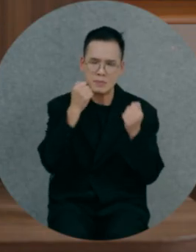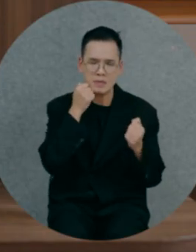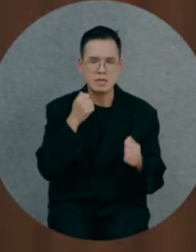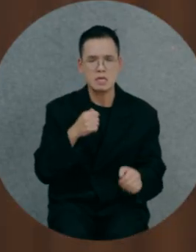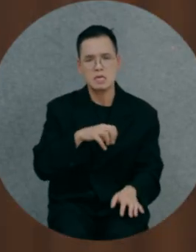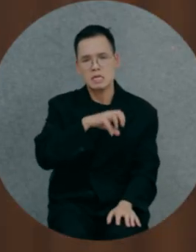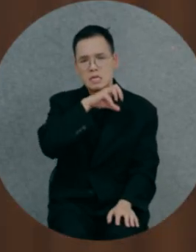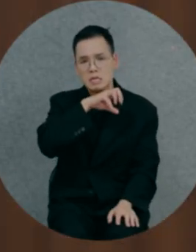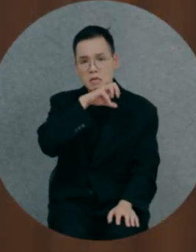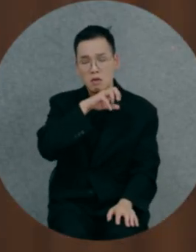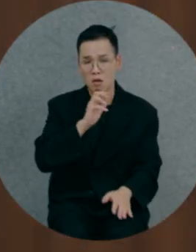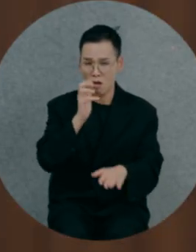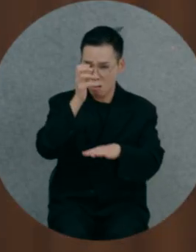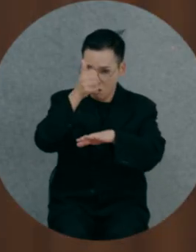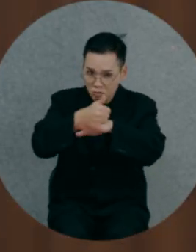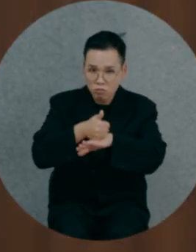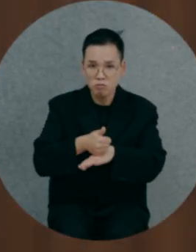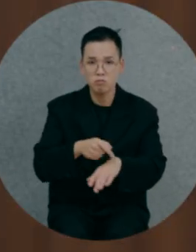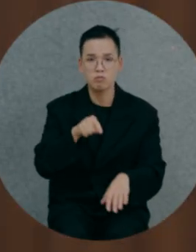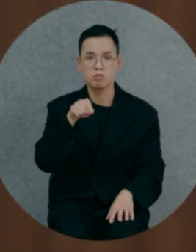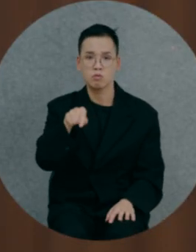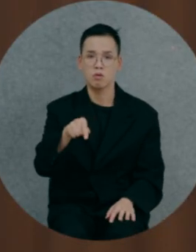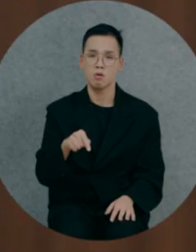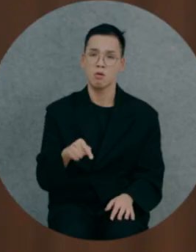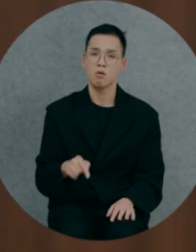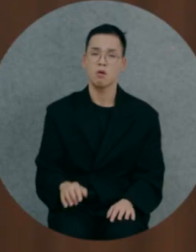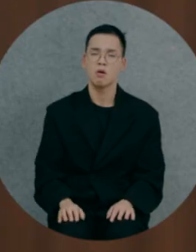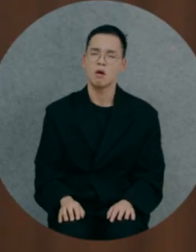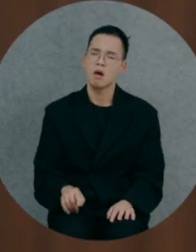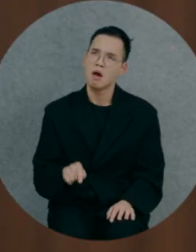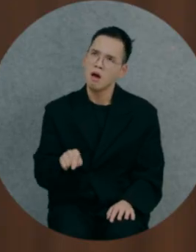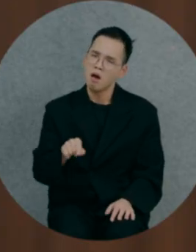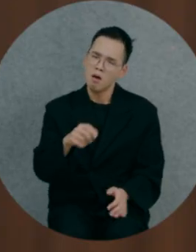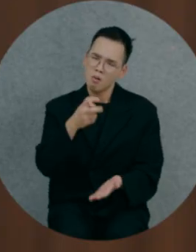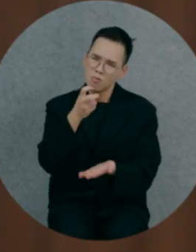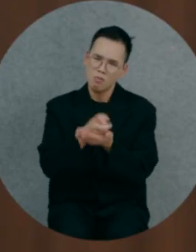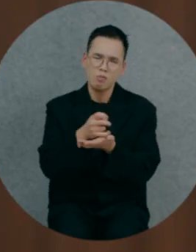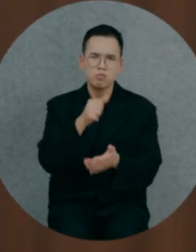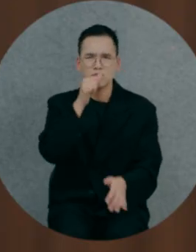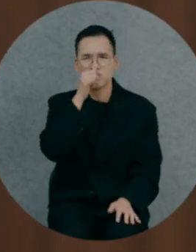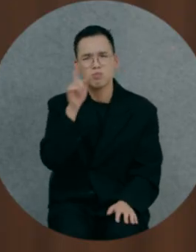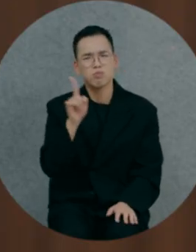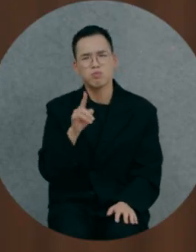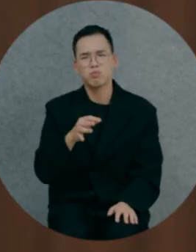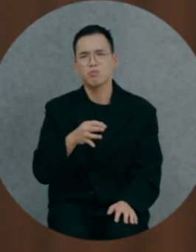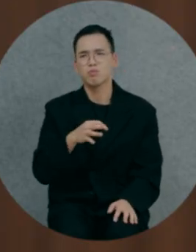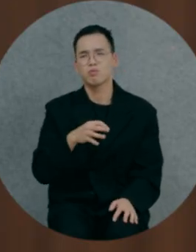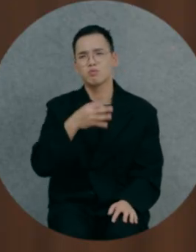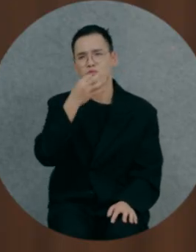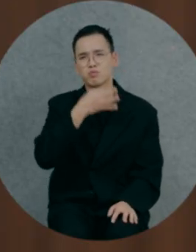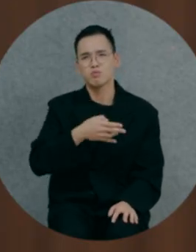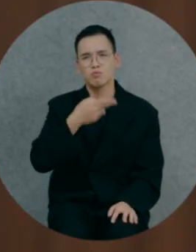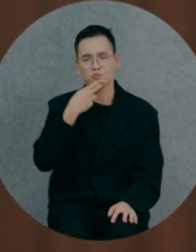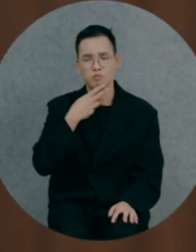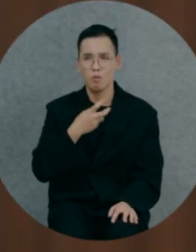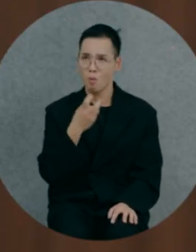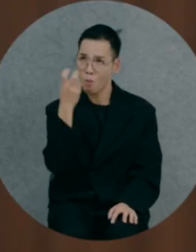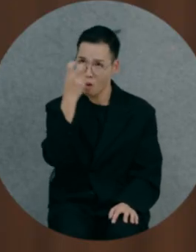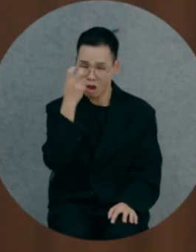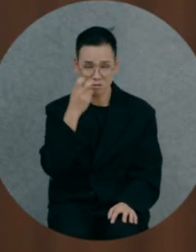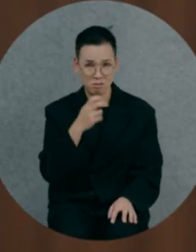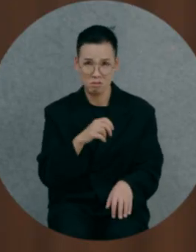호소하였습니다. 결국 인권위는 이러한 피해를 초래한 제도의 허점과 관계기관의 관리 감독 부실